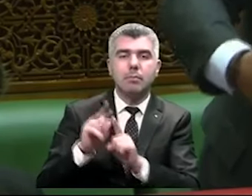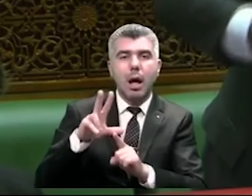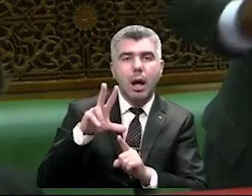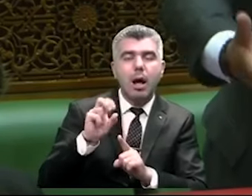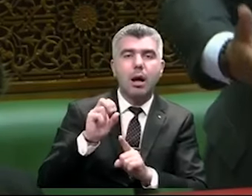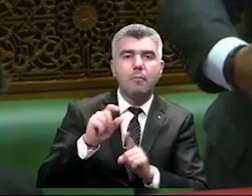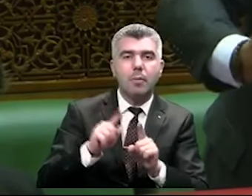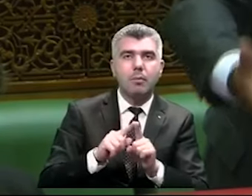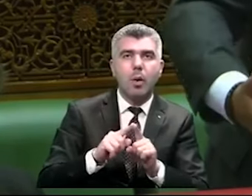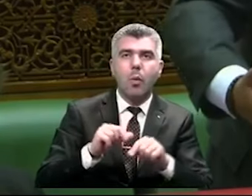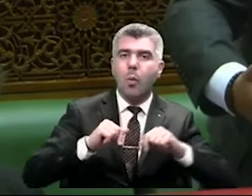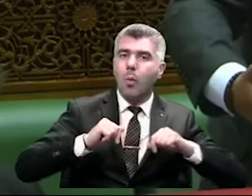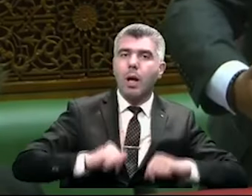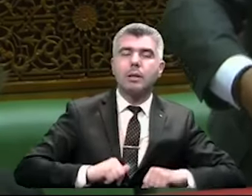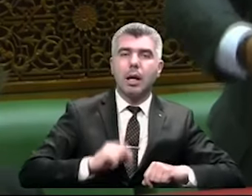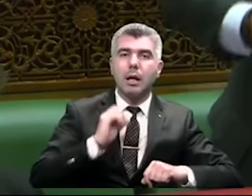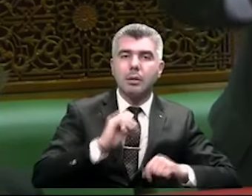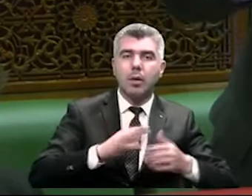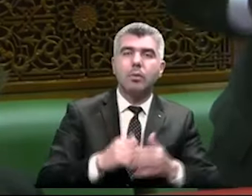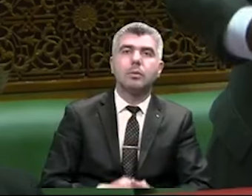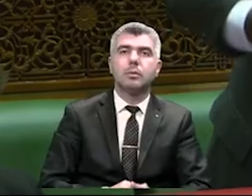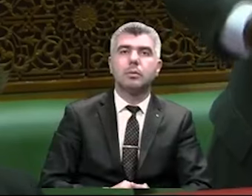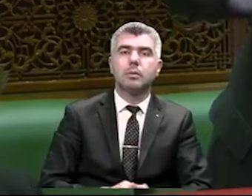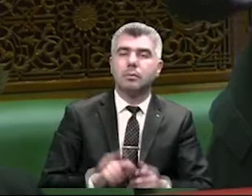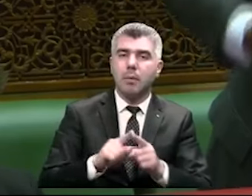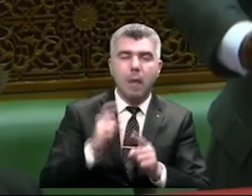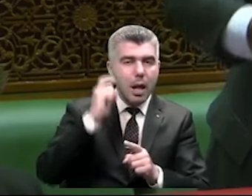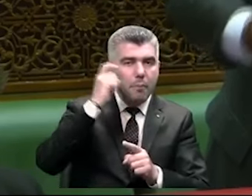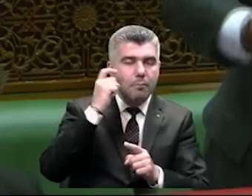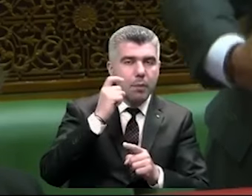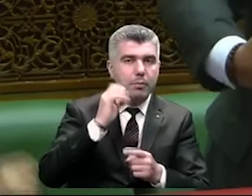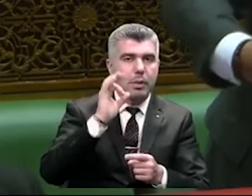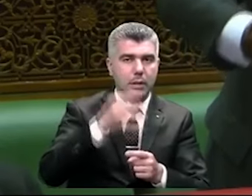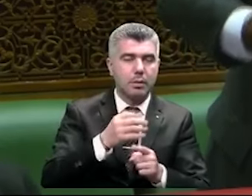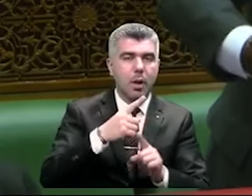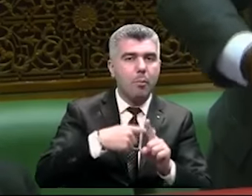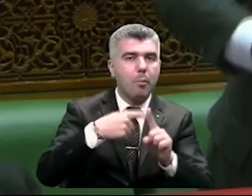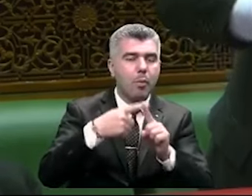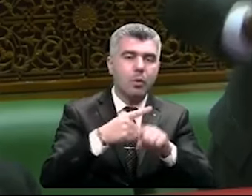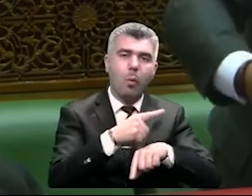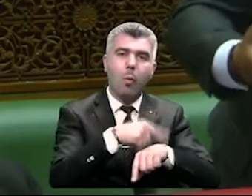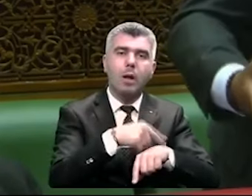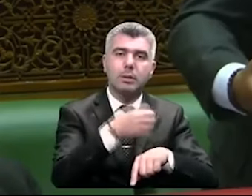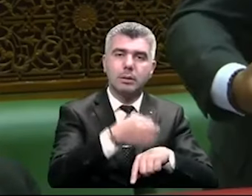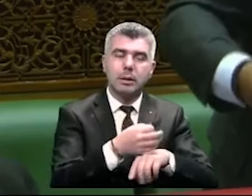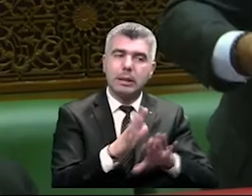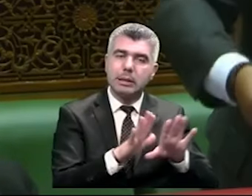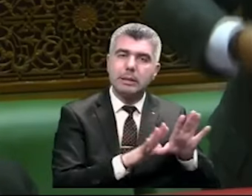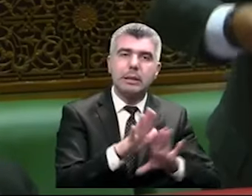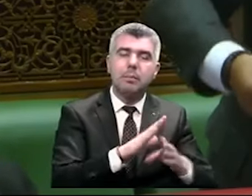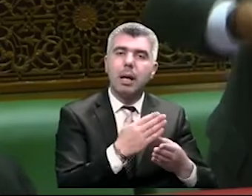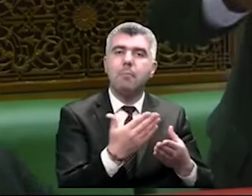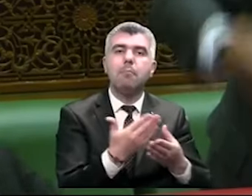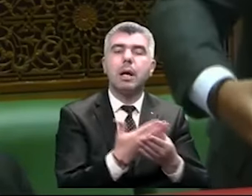المؤسسات العموميه الاستثماريه انكم تفكروا الله يخليكم وتاخذوا اكثر من الوقت باش كيفاش يتدبر هذا الملف